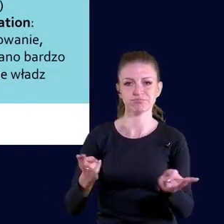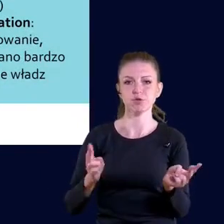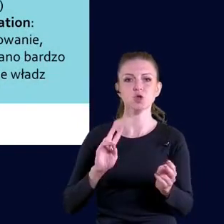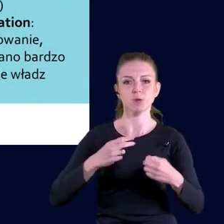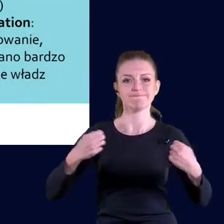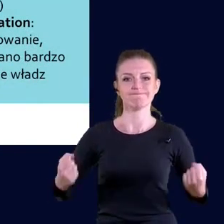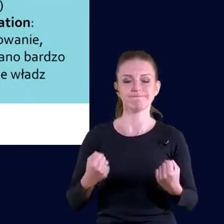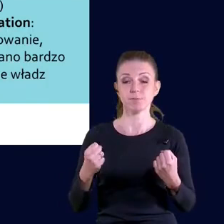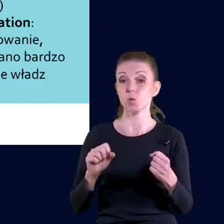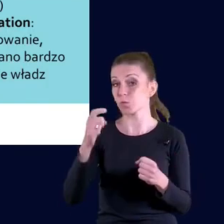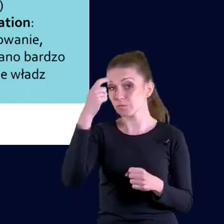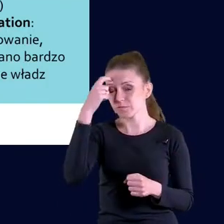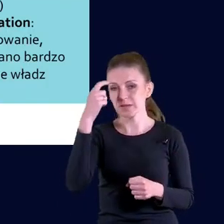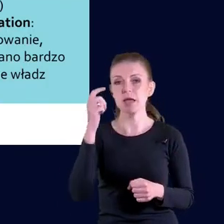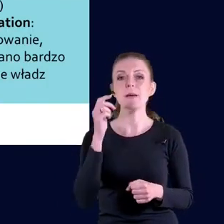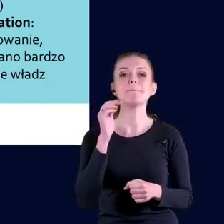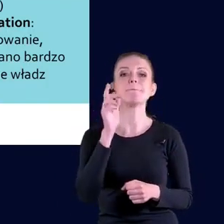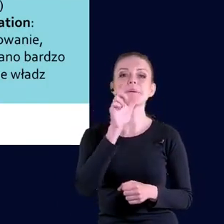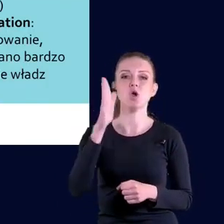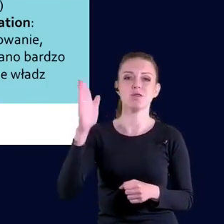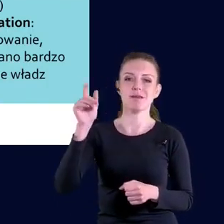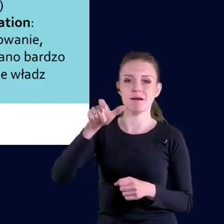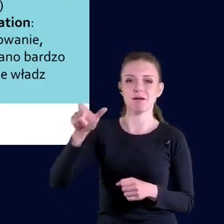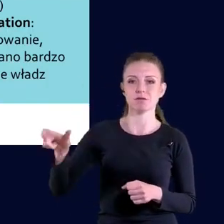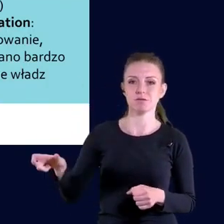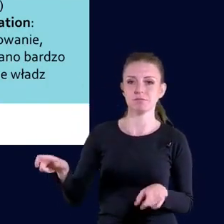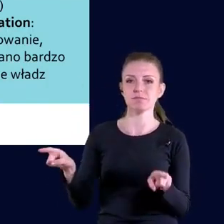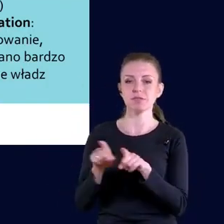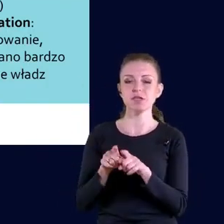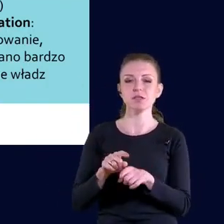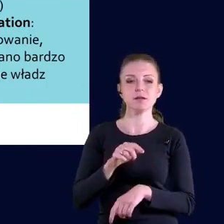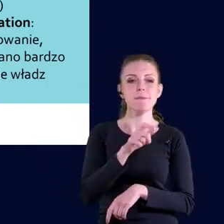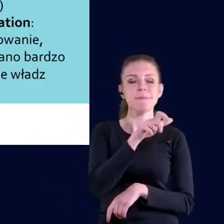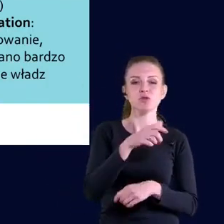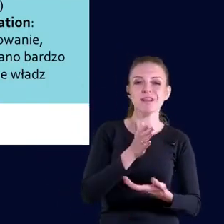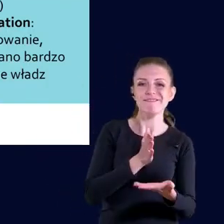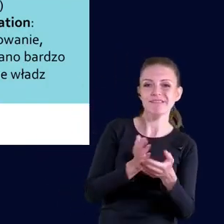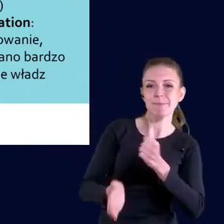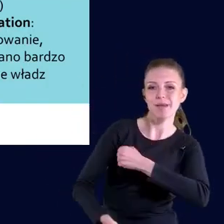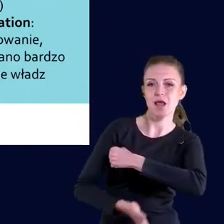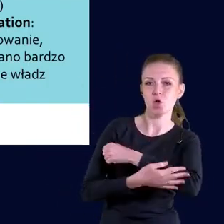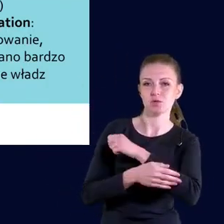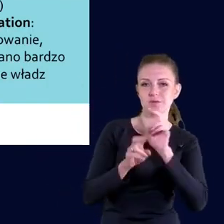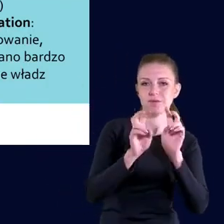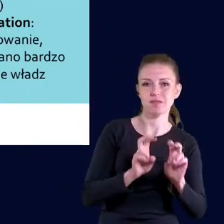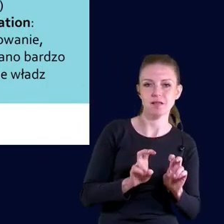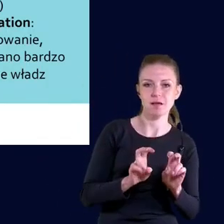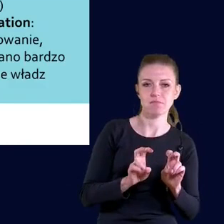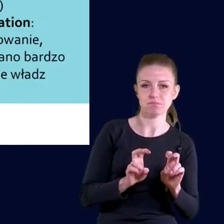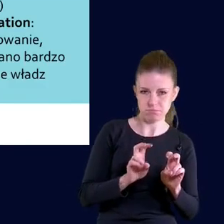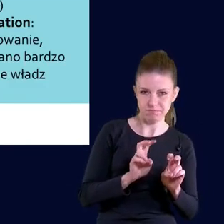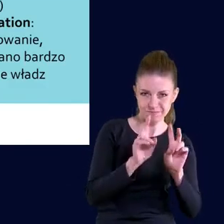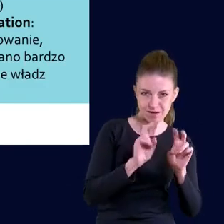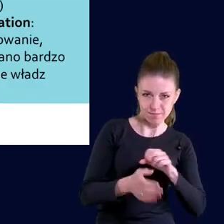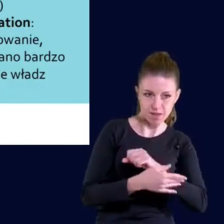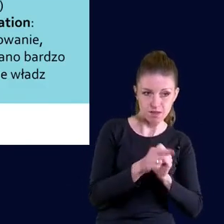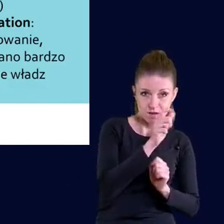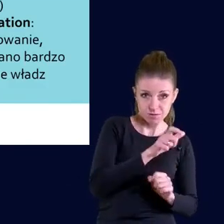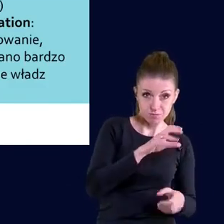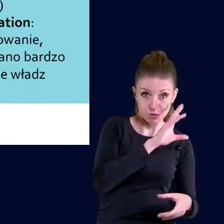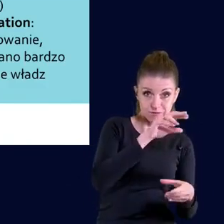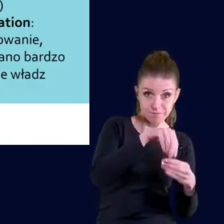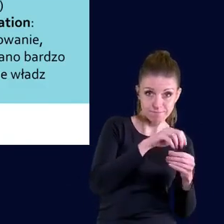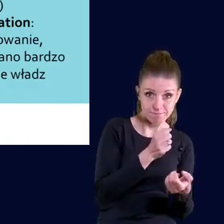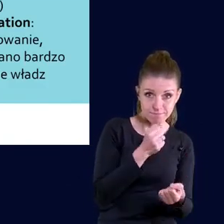Są bibliotekarze ipersonel wspierający badania i to chyba z własnego doświadczenia możemy potwierdzić